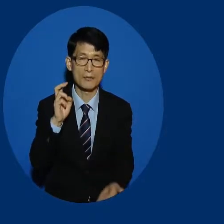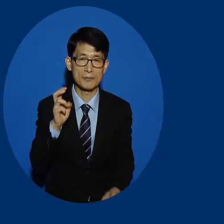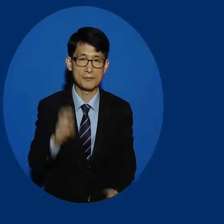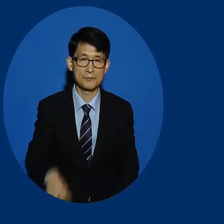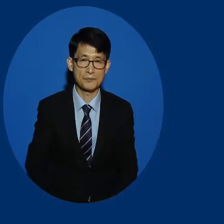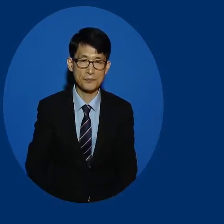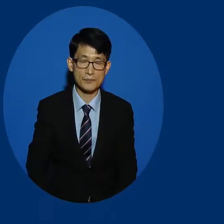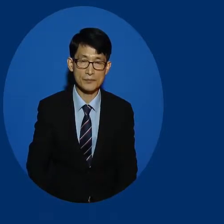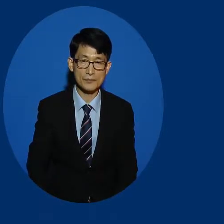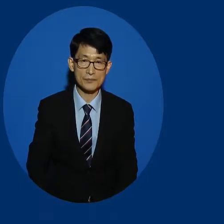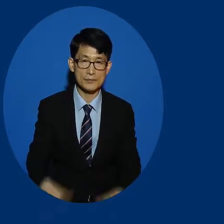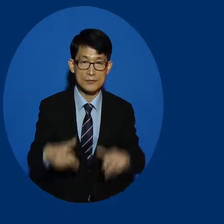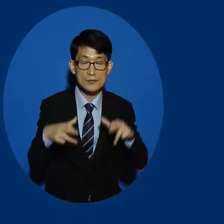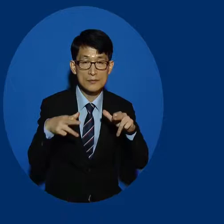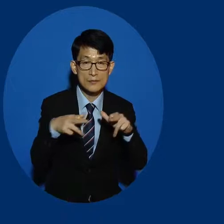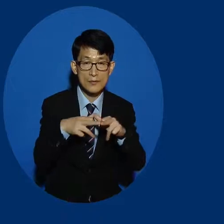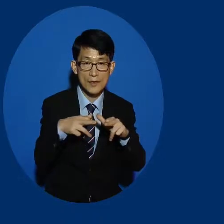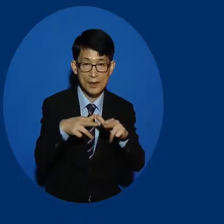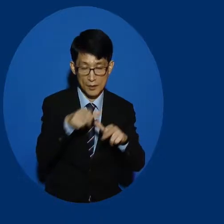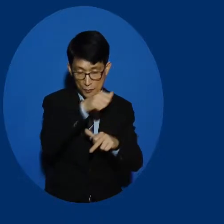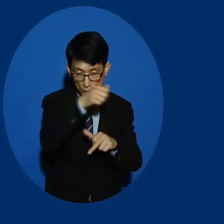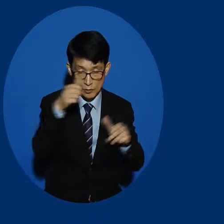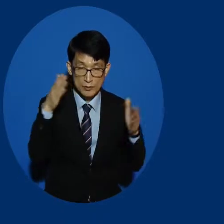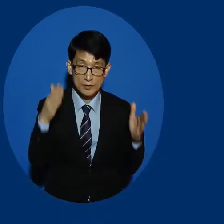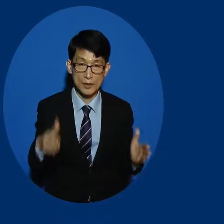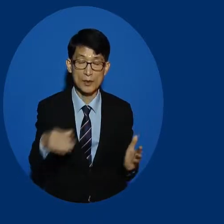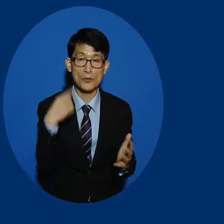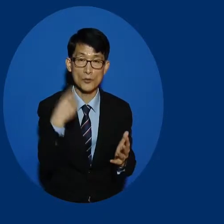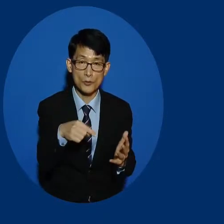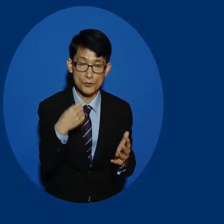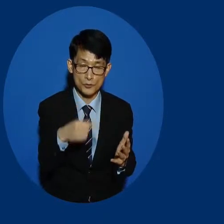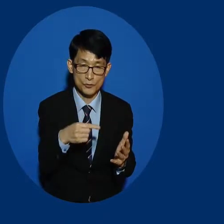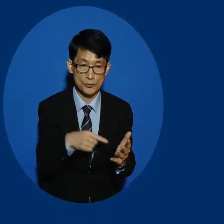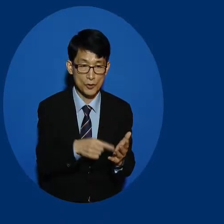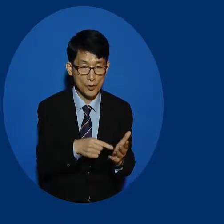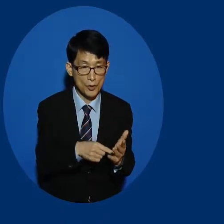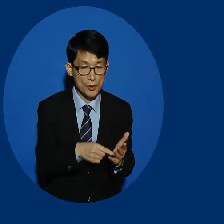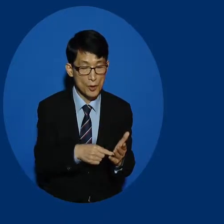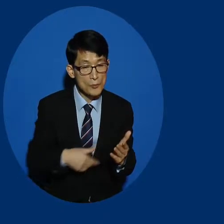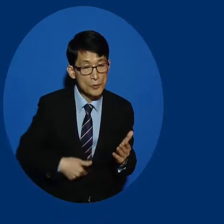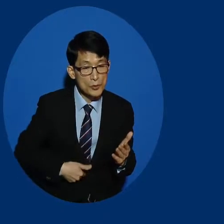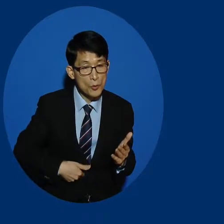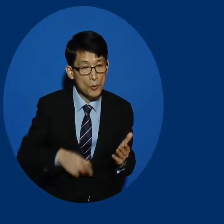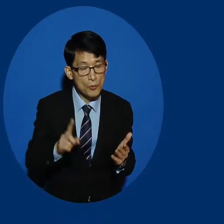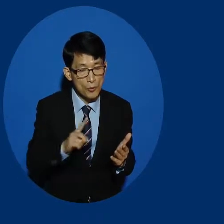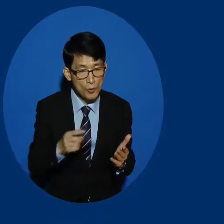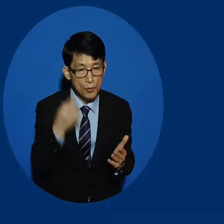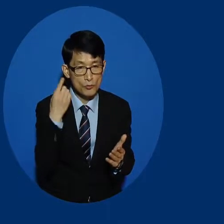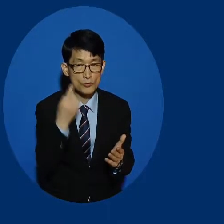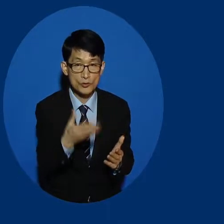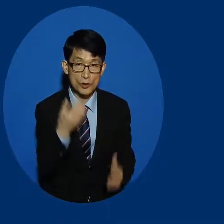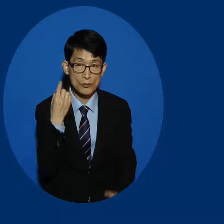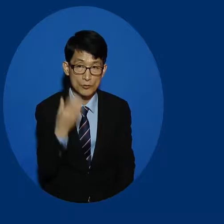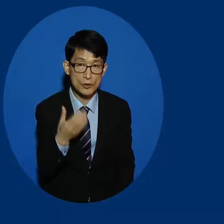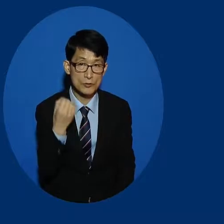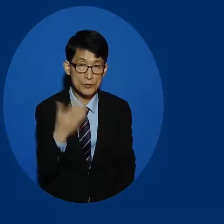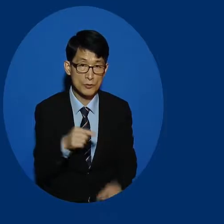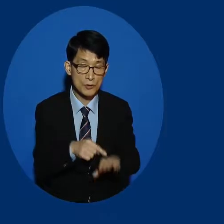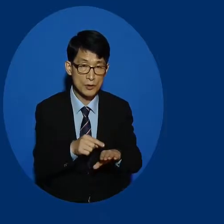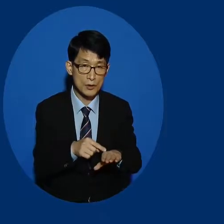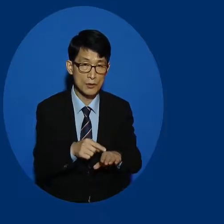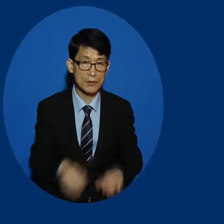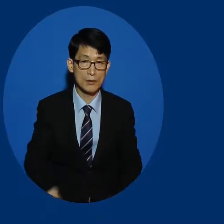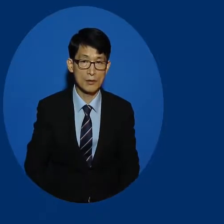하지만 장애인들의 평생교육 프로그램에 대한 요구를 조사해 보면 이 6대 영역에 대한 요구가